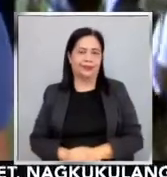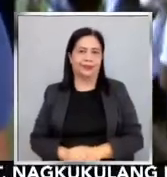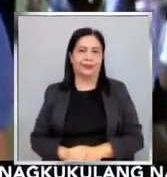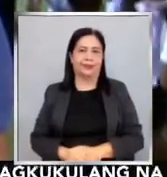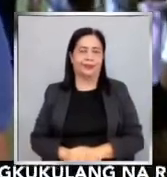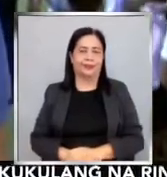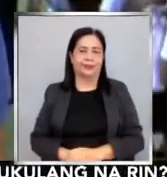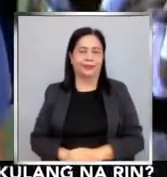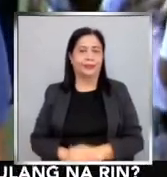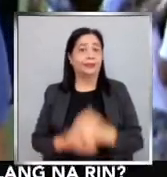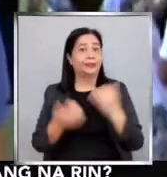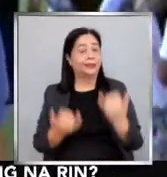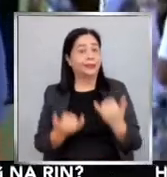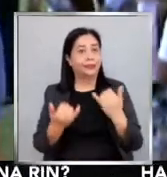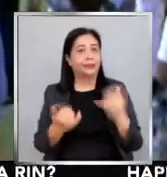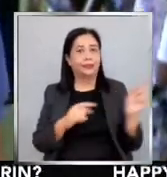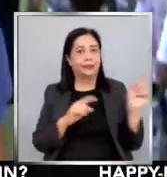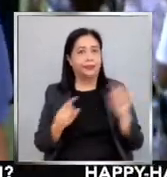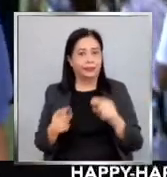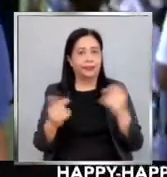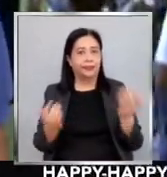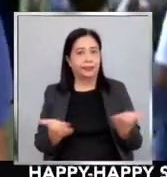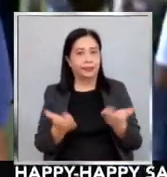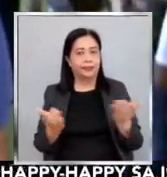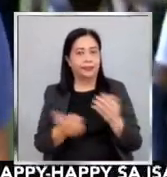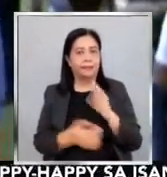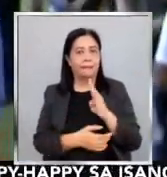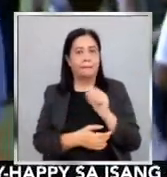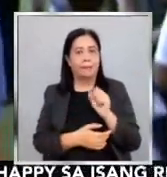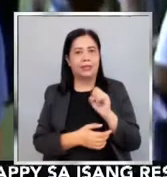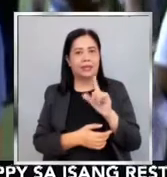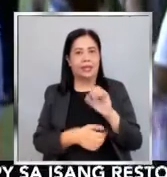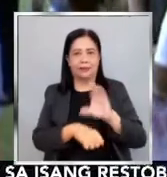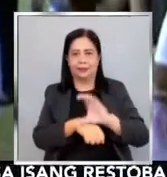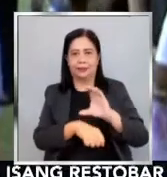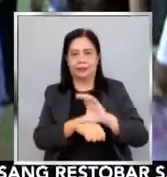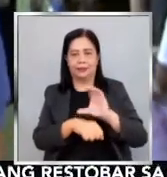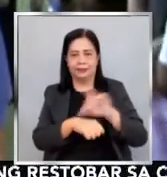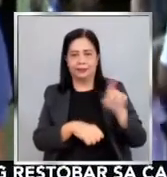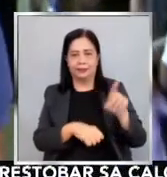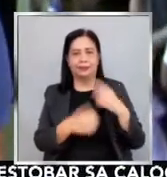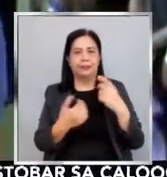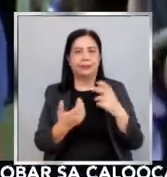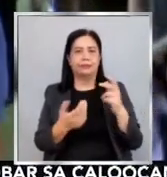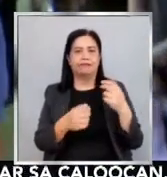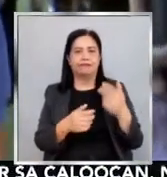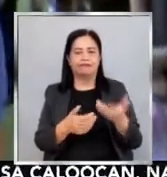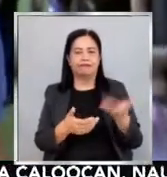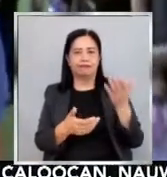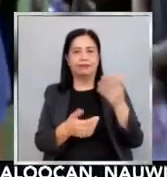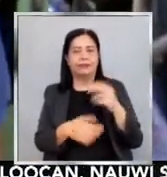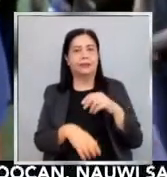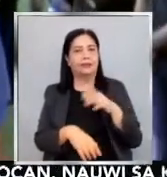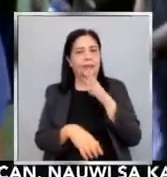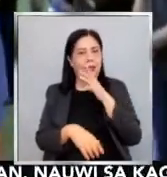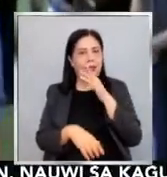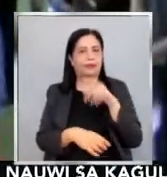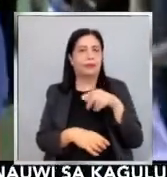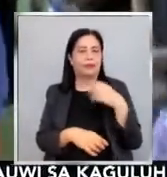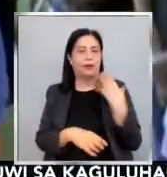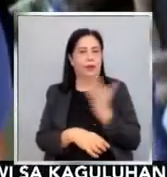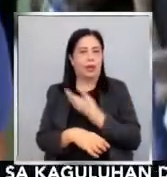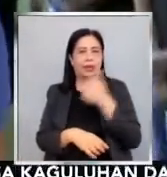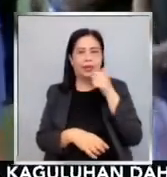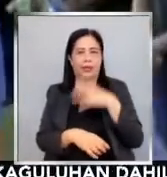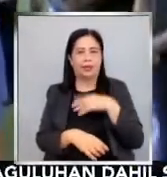Marisa, ngayon dumating na rin dito sa Basilica Minore ang imahen ng El Divino Rostro at ni Inang Peña Francia. Maya-maya lamang ay